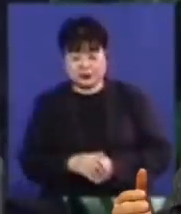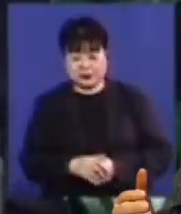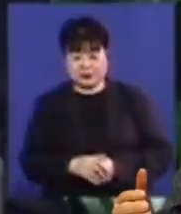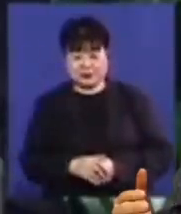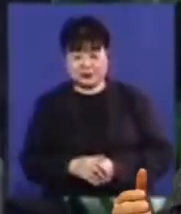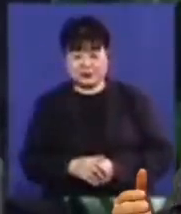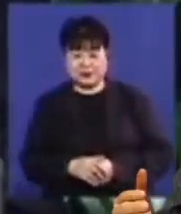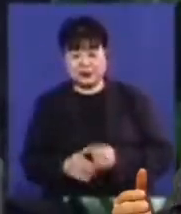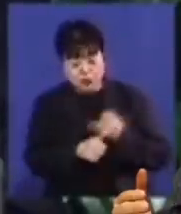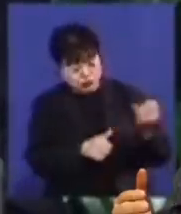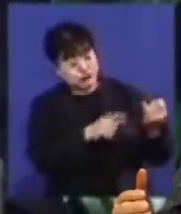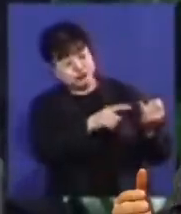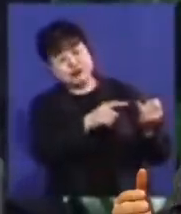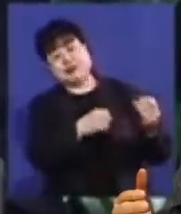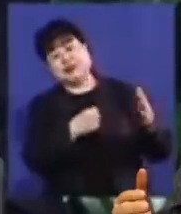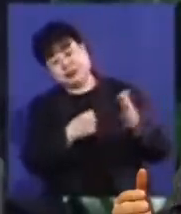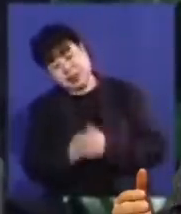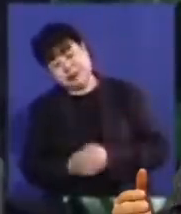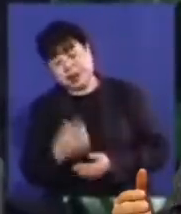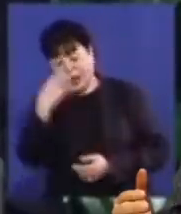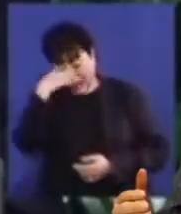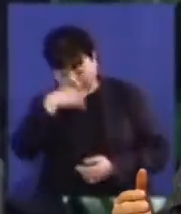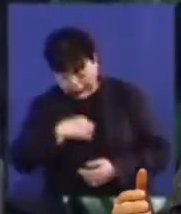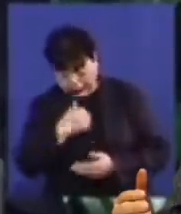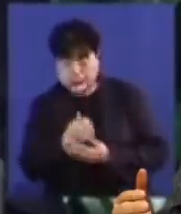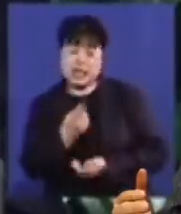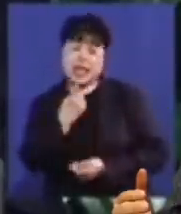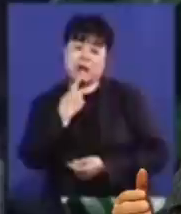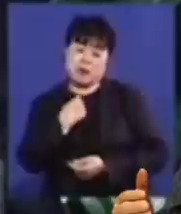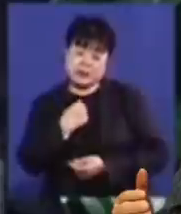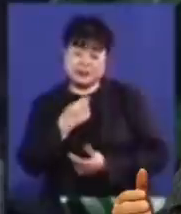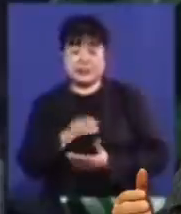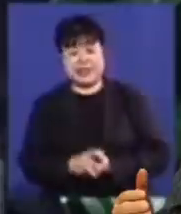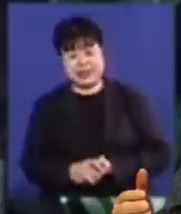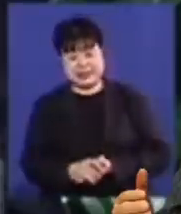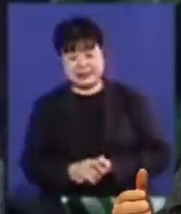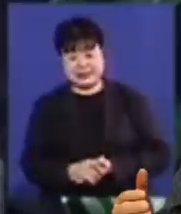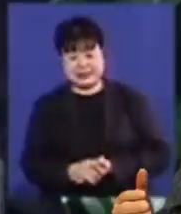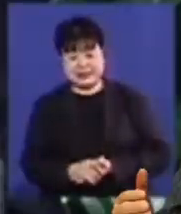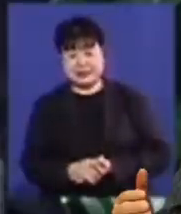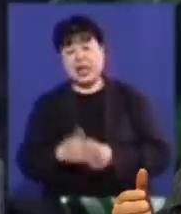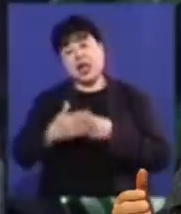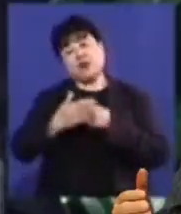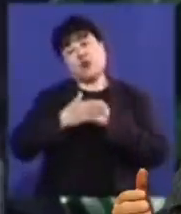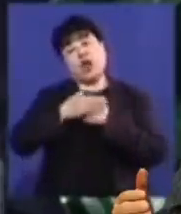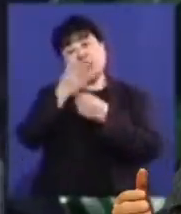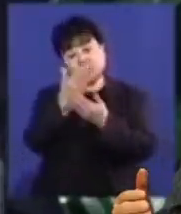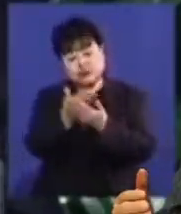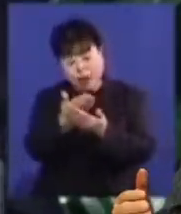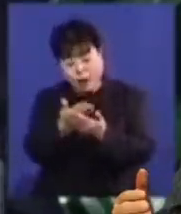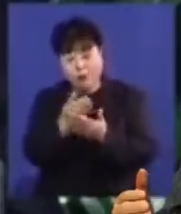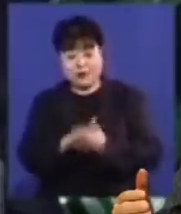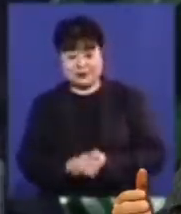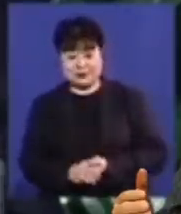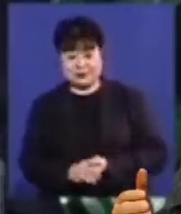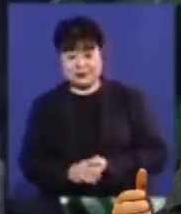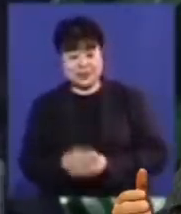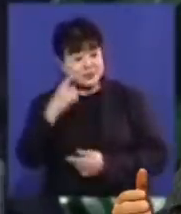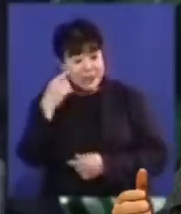우리 아내가 꾀물어 선악과를 따먹고 죄 지었습니다, 날 도와주시옵소서, 그렇게